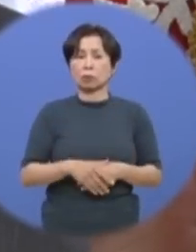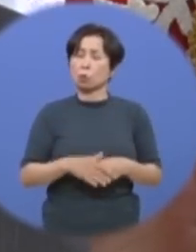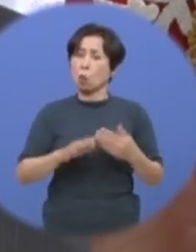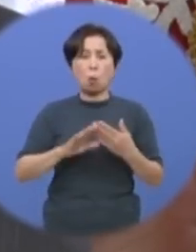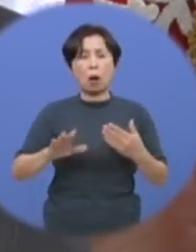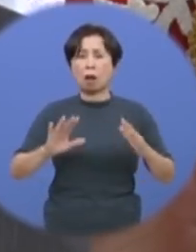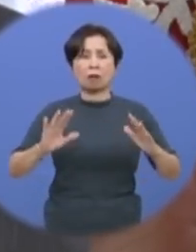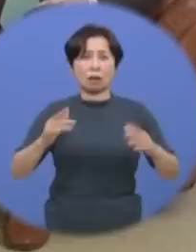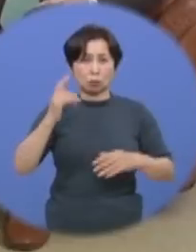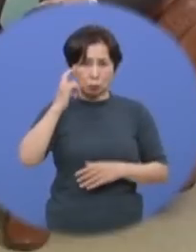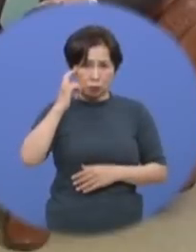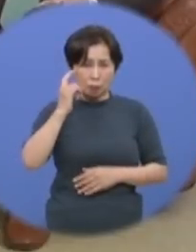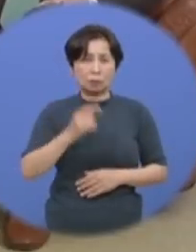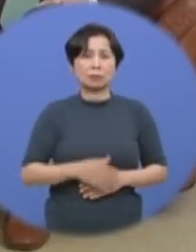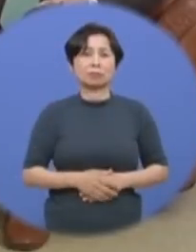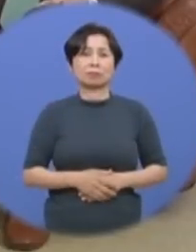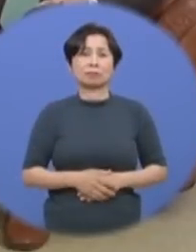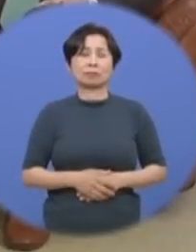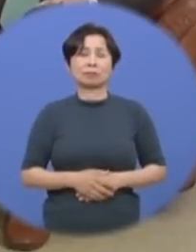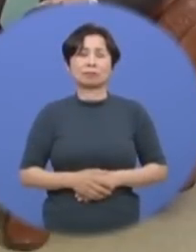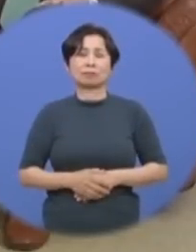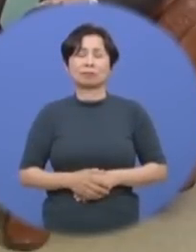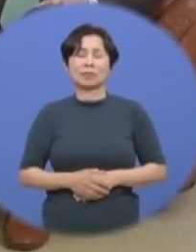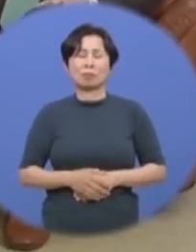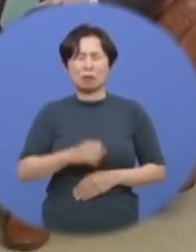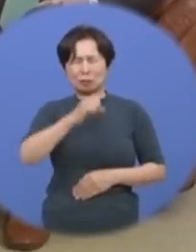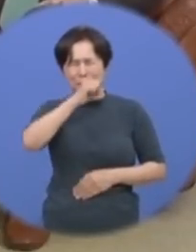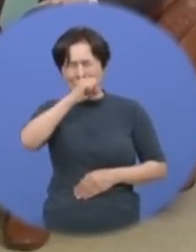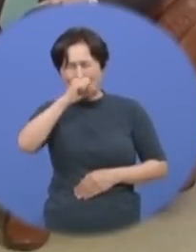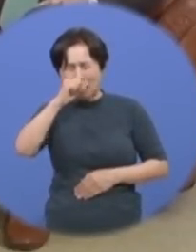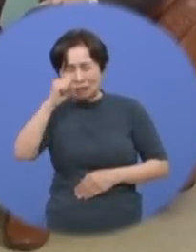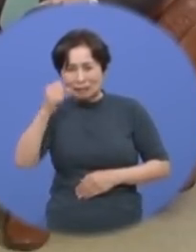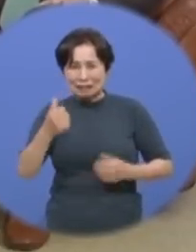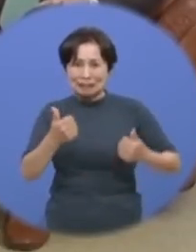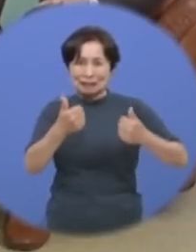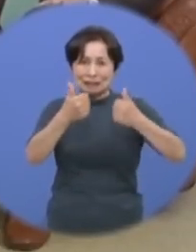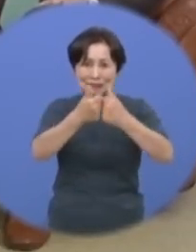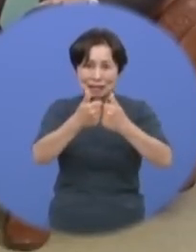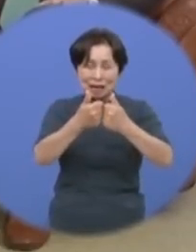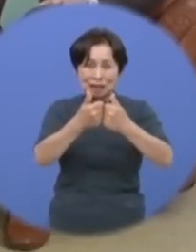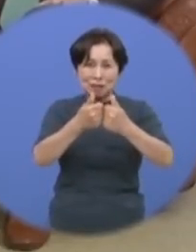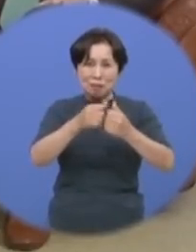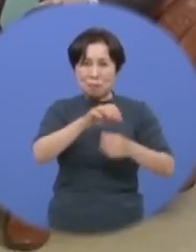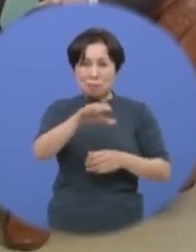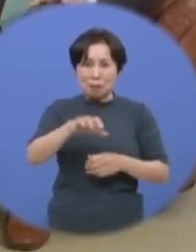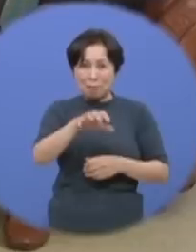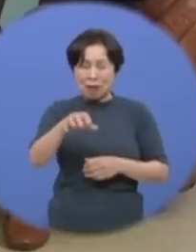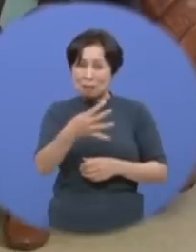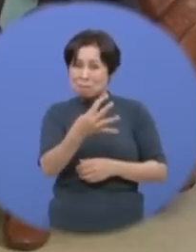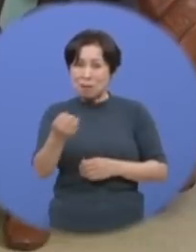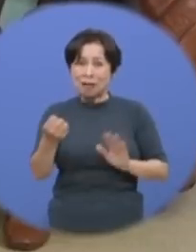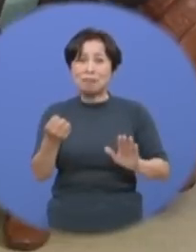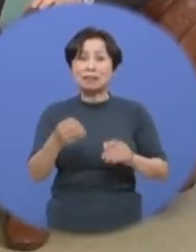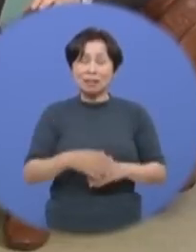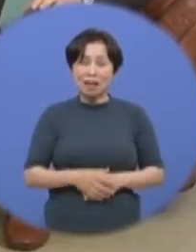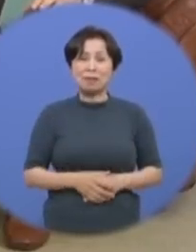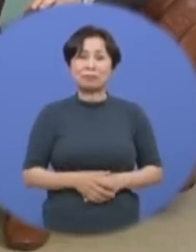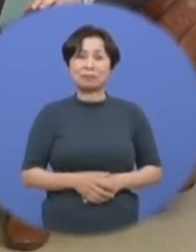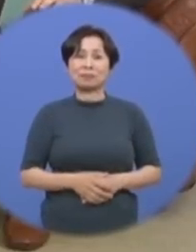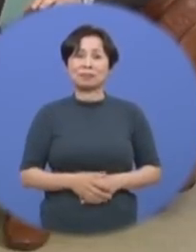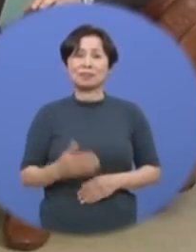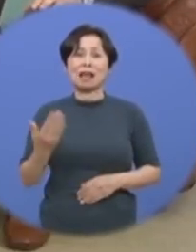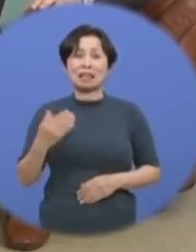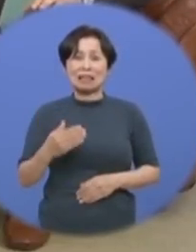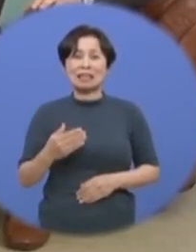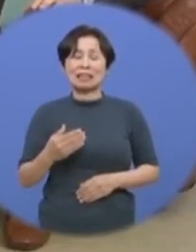そうです名勝負がいっぱいありますね今高嶋監督があの智弁の大逆転の